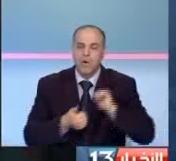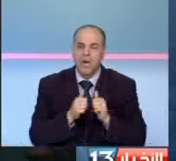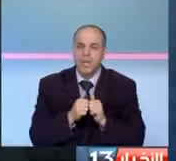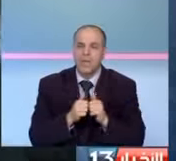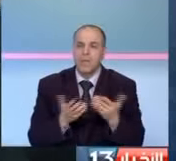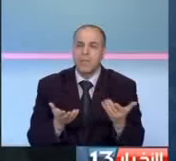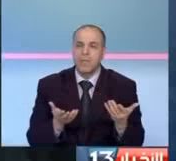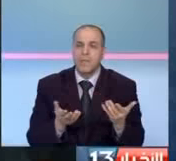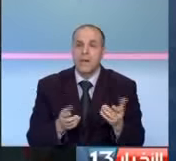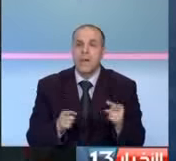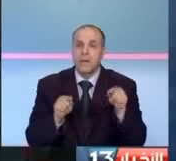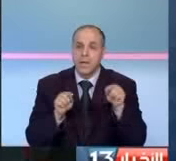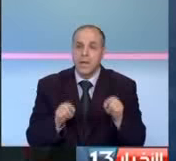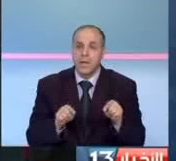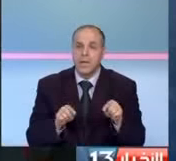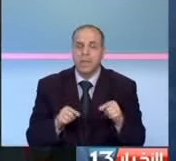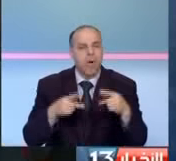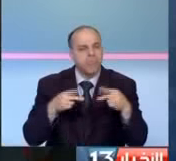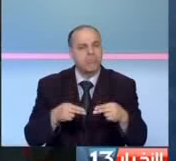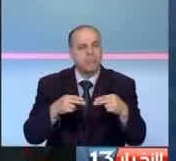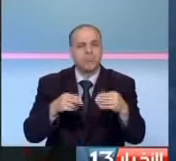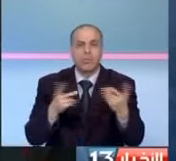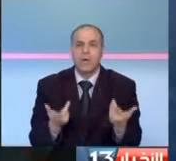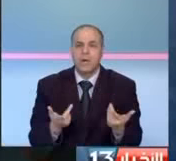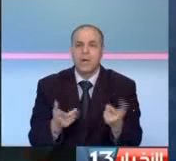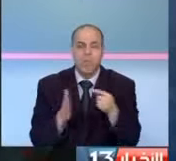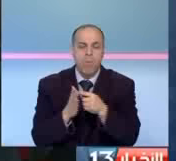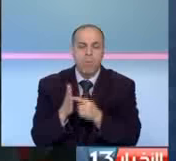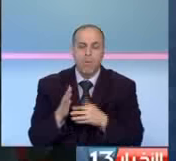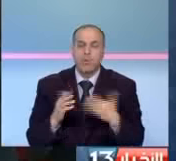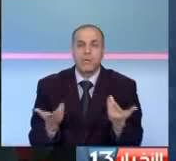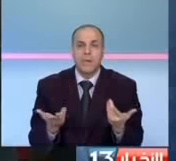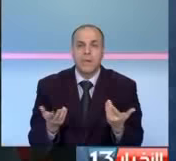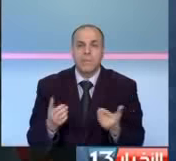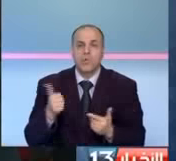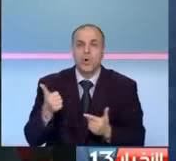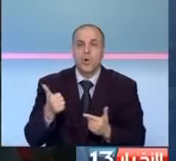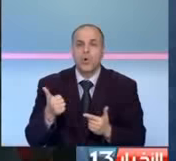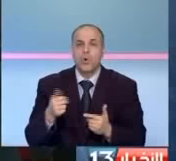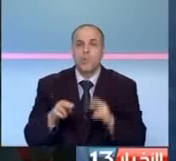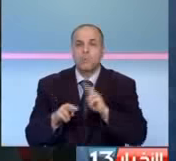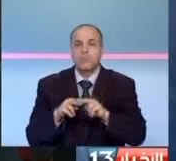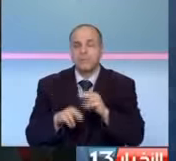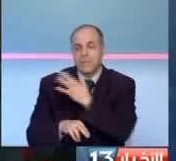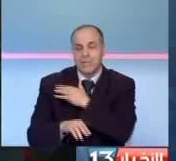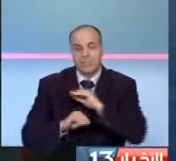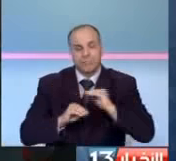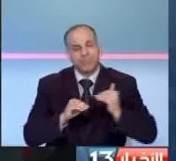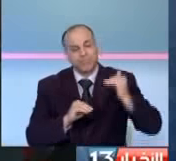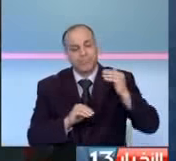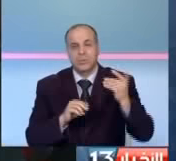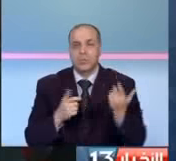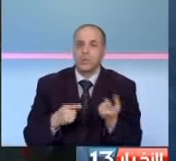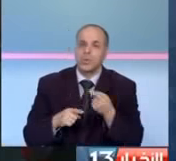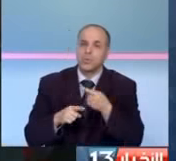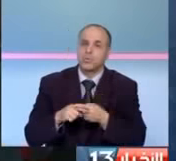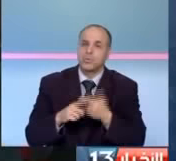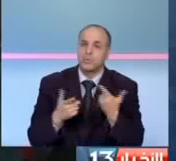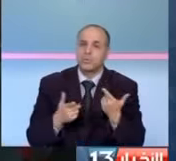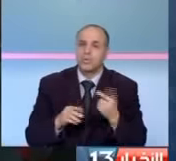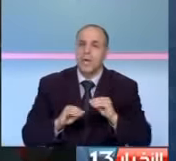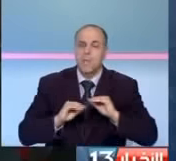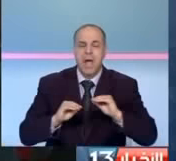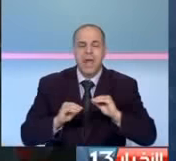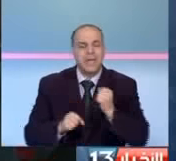شؤون الشباب والرياضة اللي تعطلت كثير من النقاط خاصة منها الترقيات المهنية للمدرسين وأيضا مهن